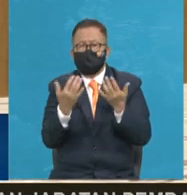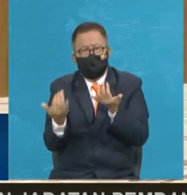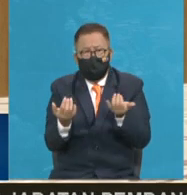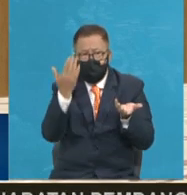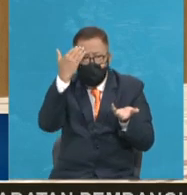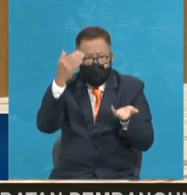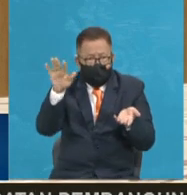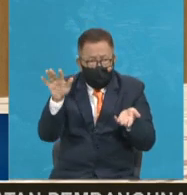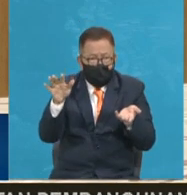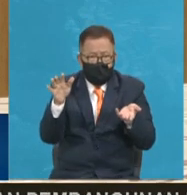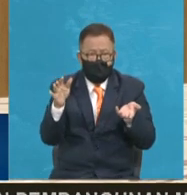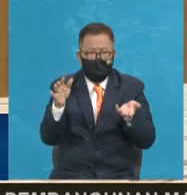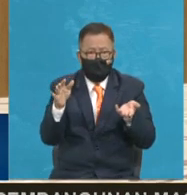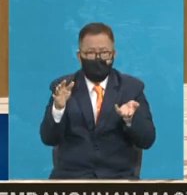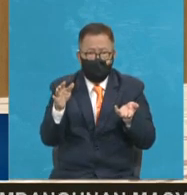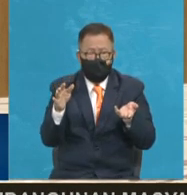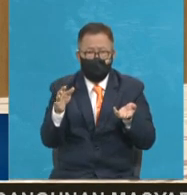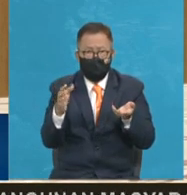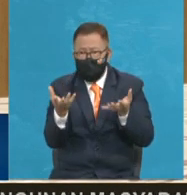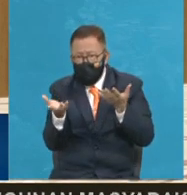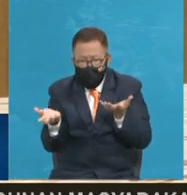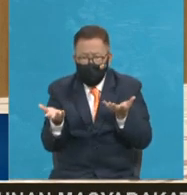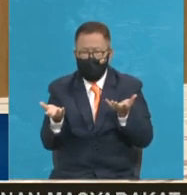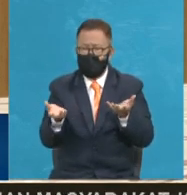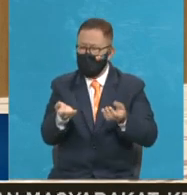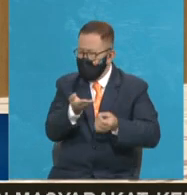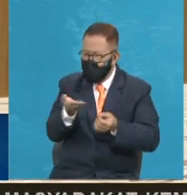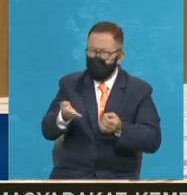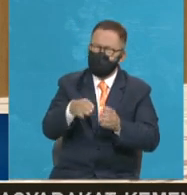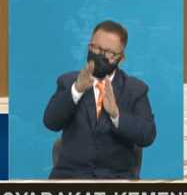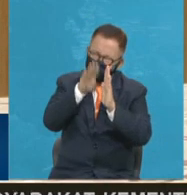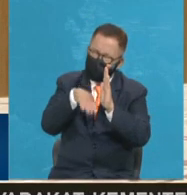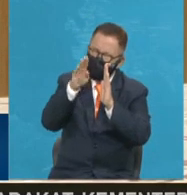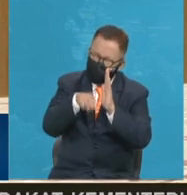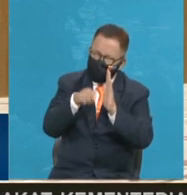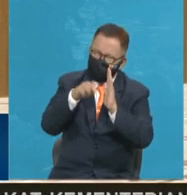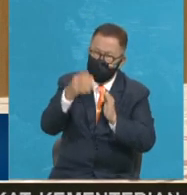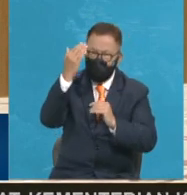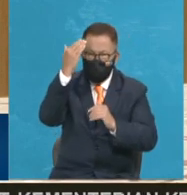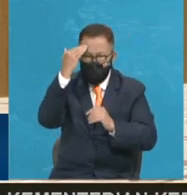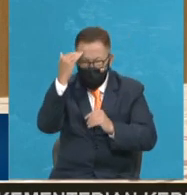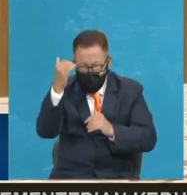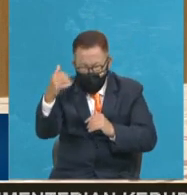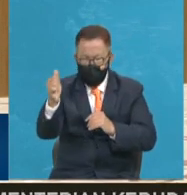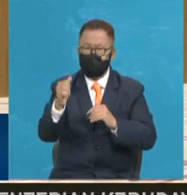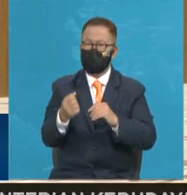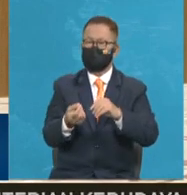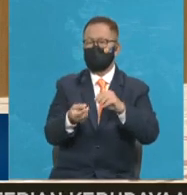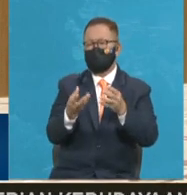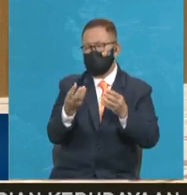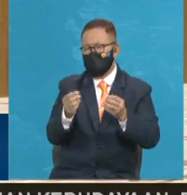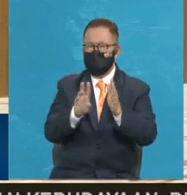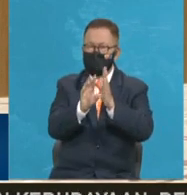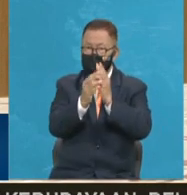ini sebilangan penghasilan parangan perkurangan yang juga menyebabkan harga barang naik antara strategi bagi mengelakkan